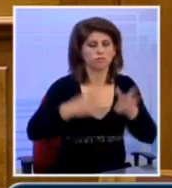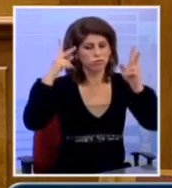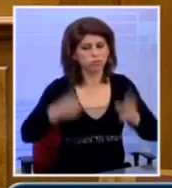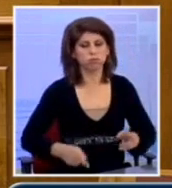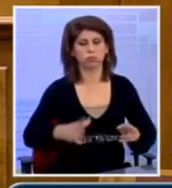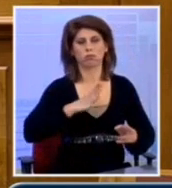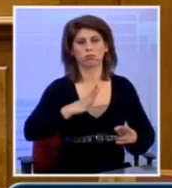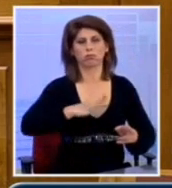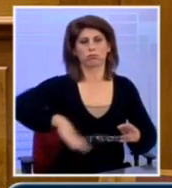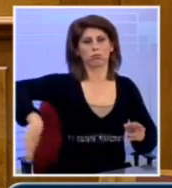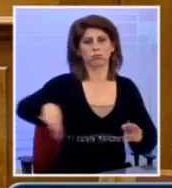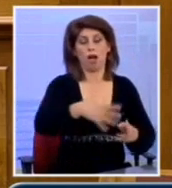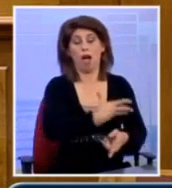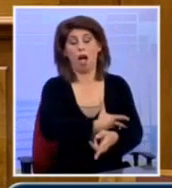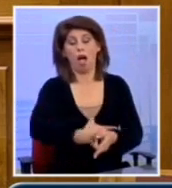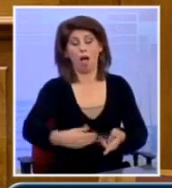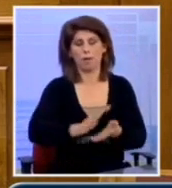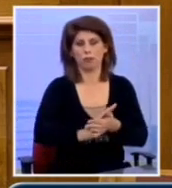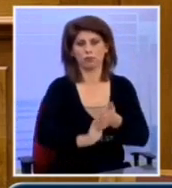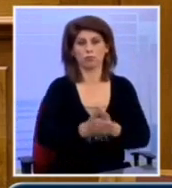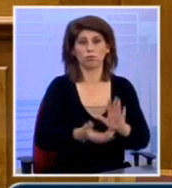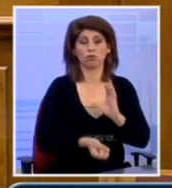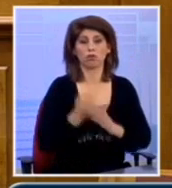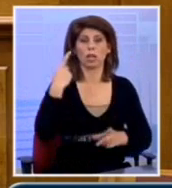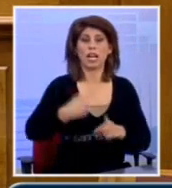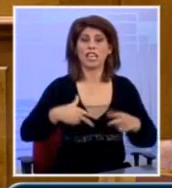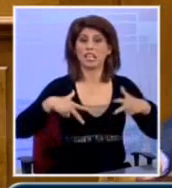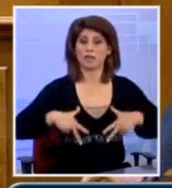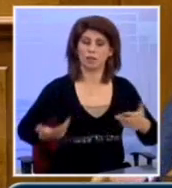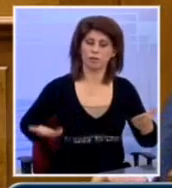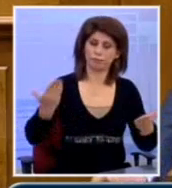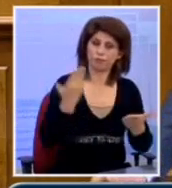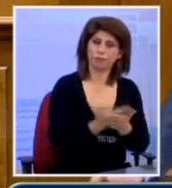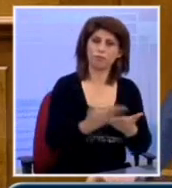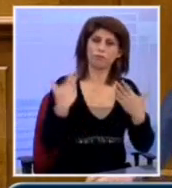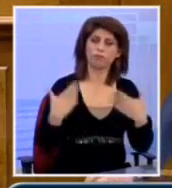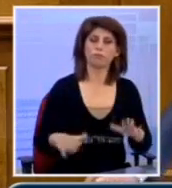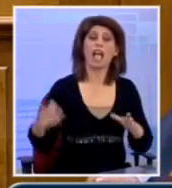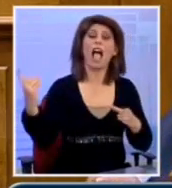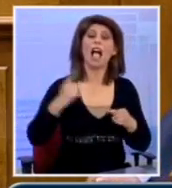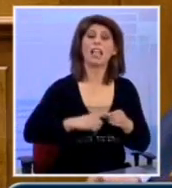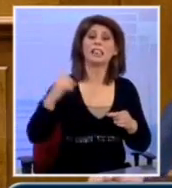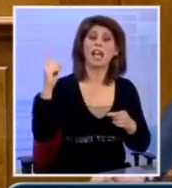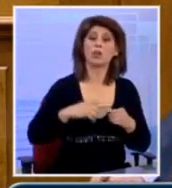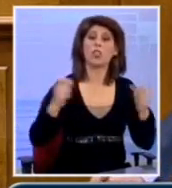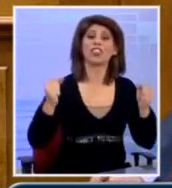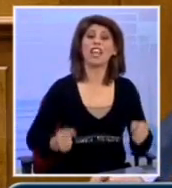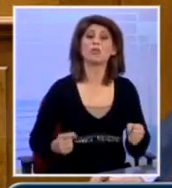ελληνικού λαού. Η νέα ελληνική κυβέρνηση έχει ήδη καταθέσει στους εταίρους, στους